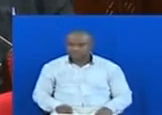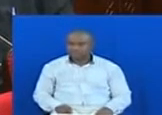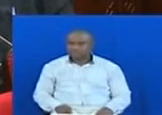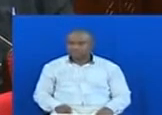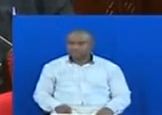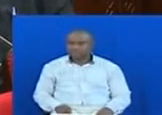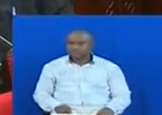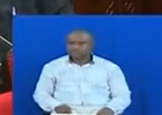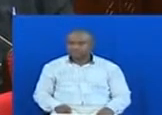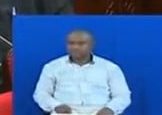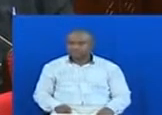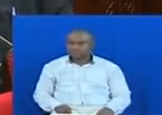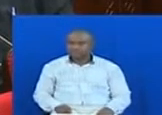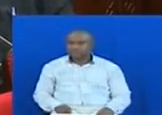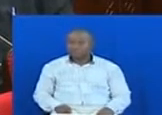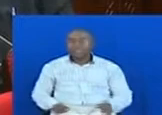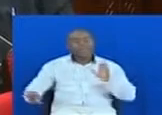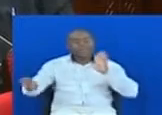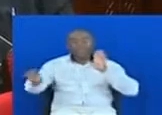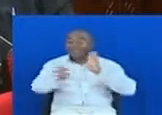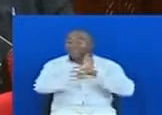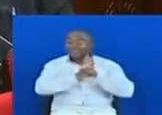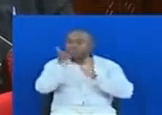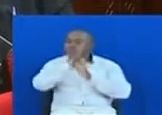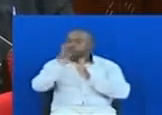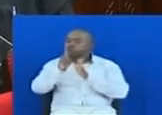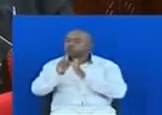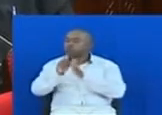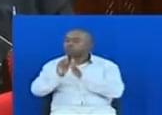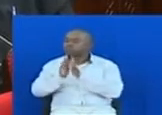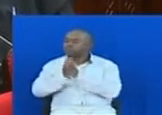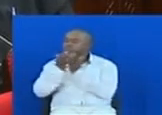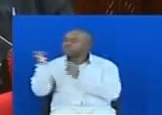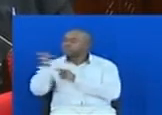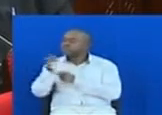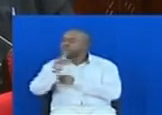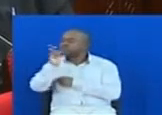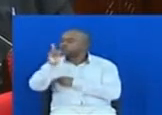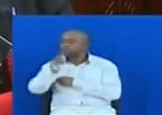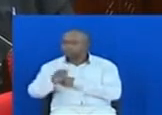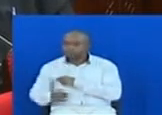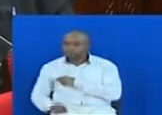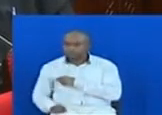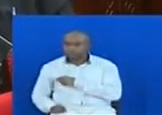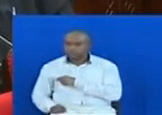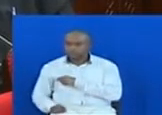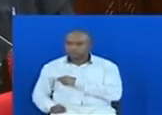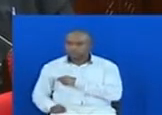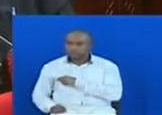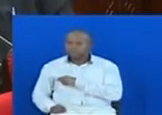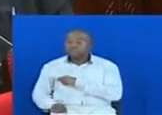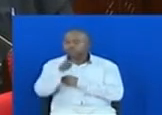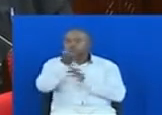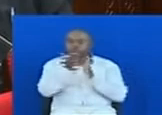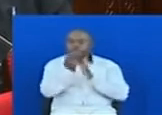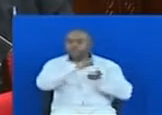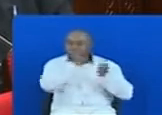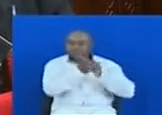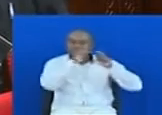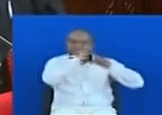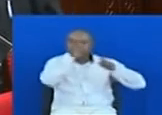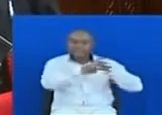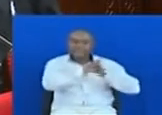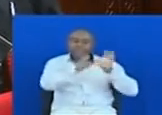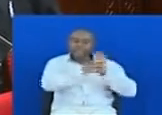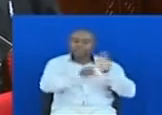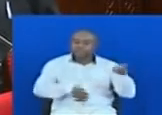Katiba mheshimiwa, katiba sio msahafu. Sio msahafu katiba. Unabadilishwa wakati wote katiba inabadilishwa. Na anakuwa sio